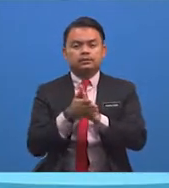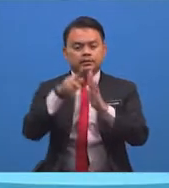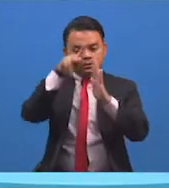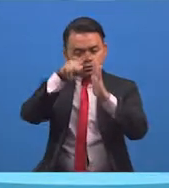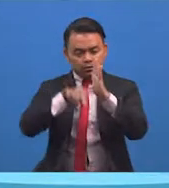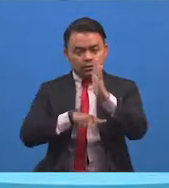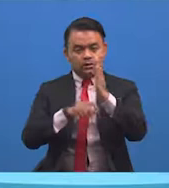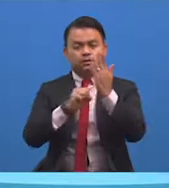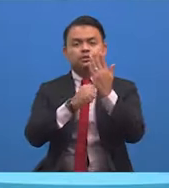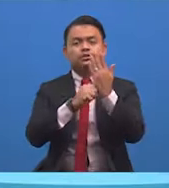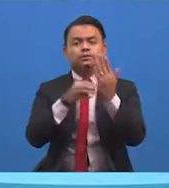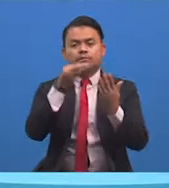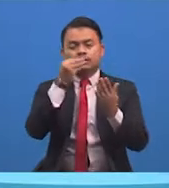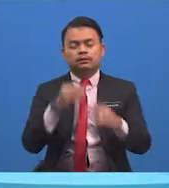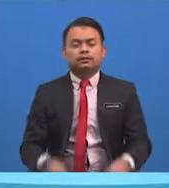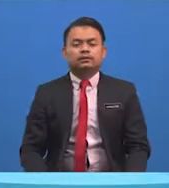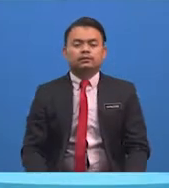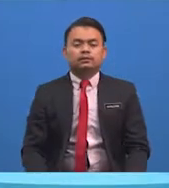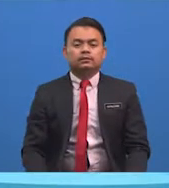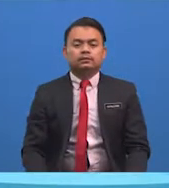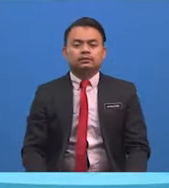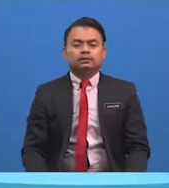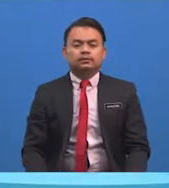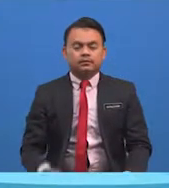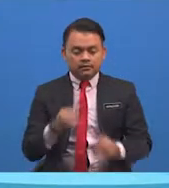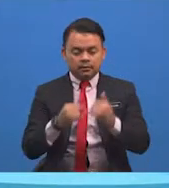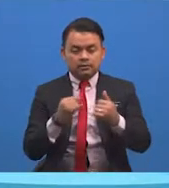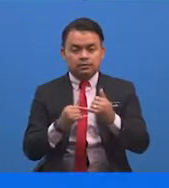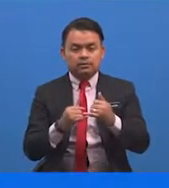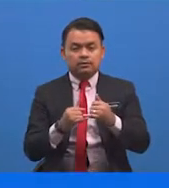akhirnya dapat mengancam sumber makanan dunia.